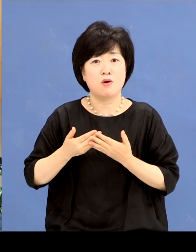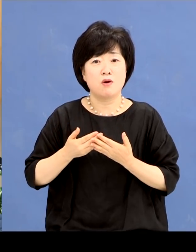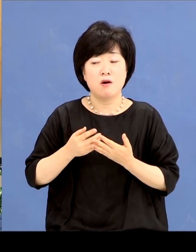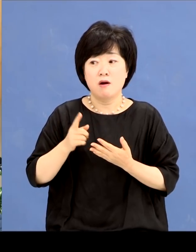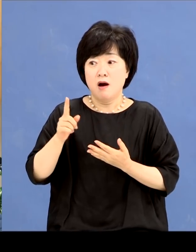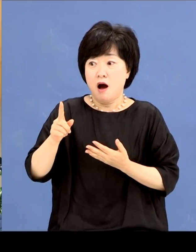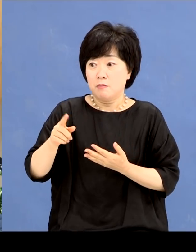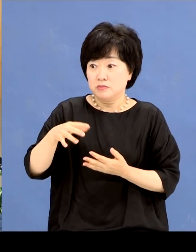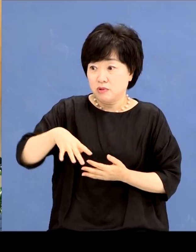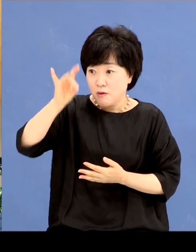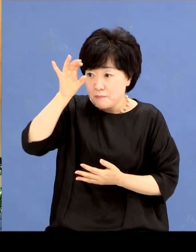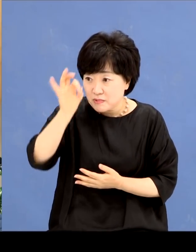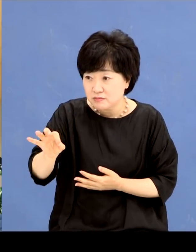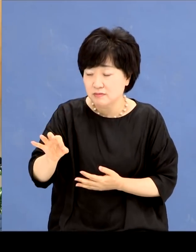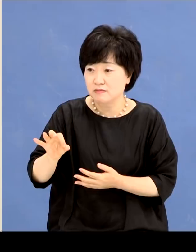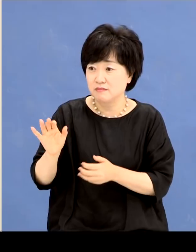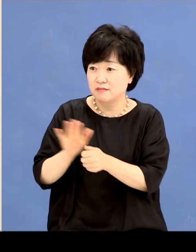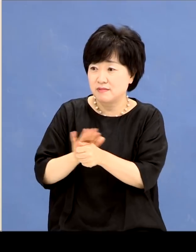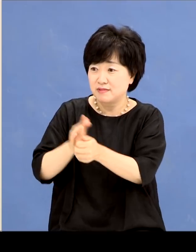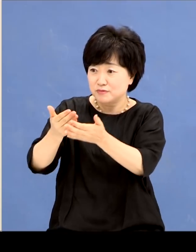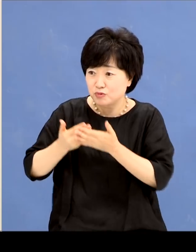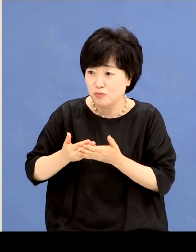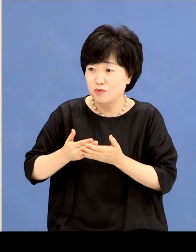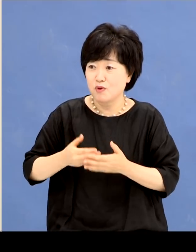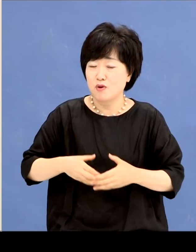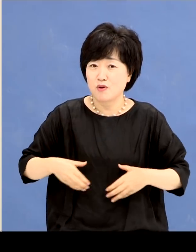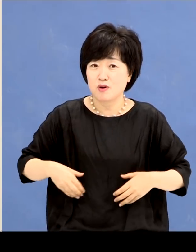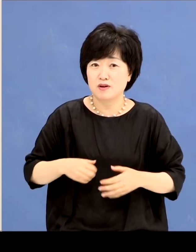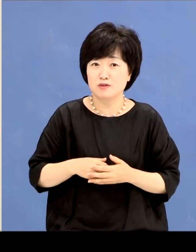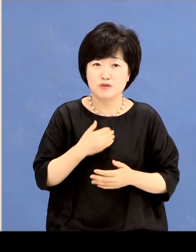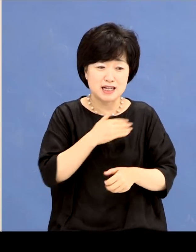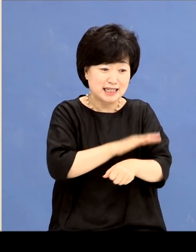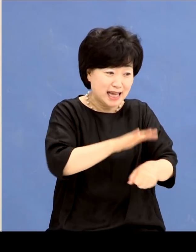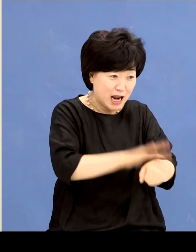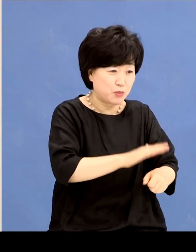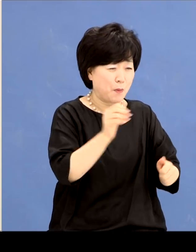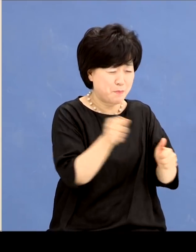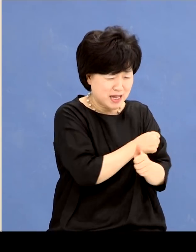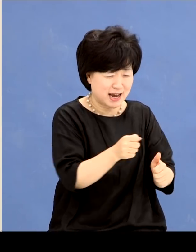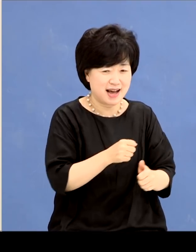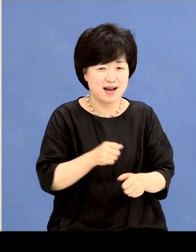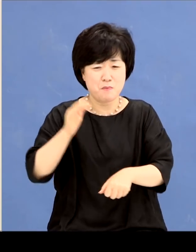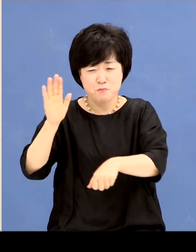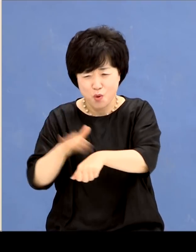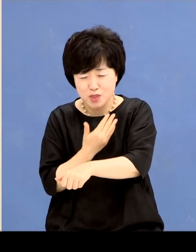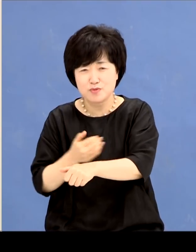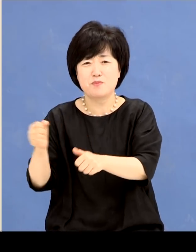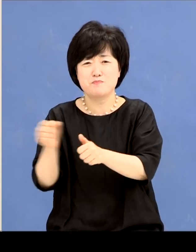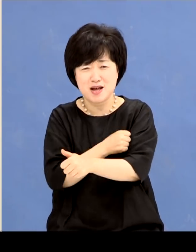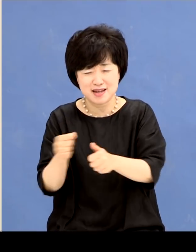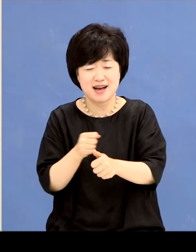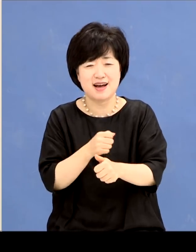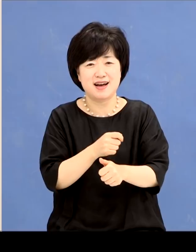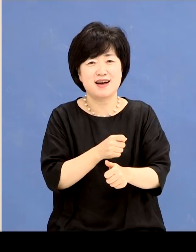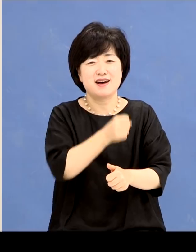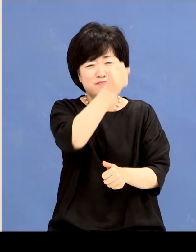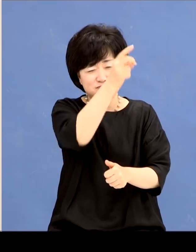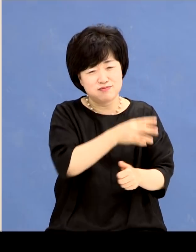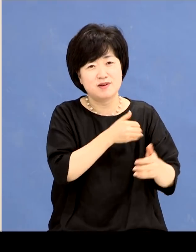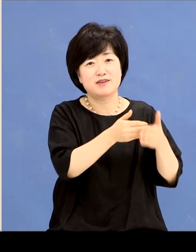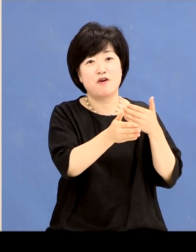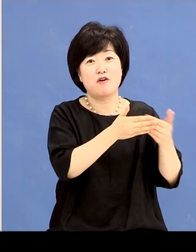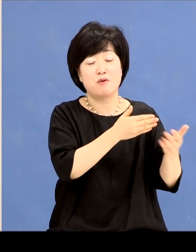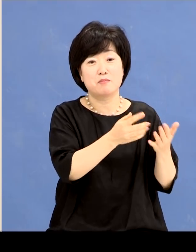그러한 경험들을 해본 적이 없거든요. 사랑을 받아본 적이 없어서. 저희는 잘해도 맞고 네. 못해도 맞아요. 그러한 경험들이